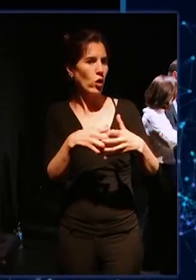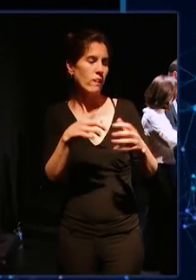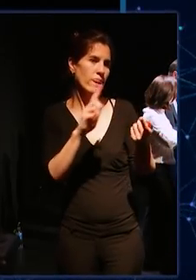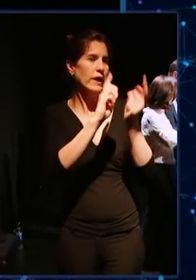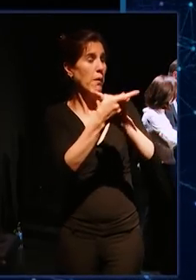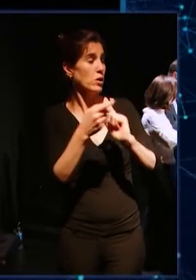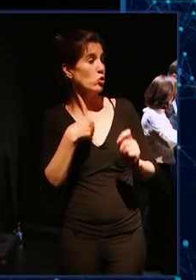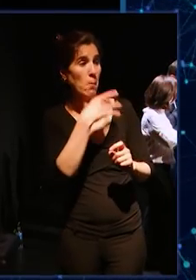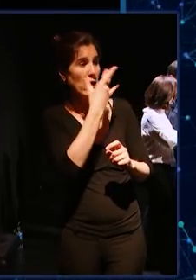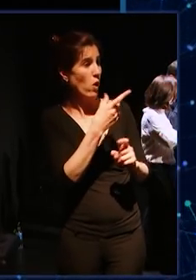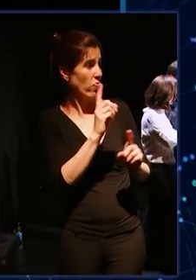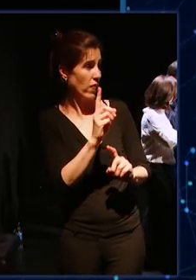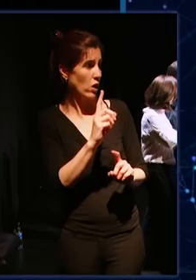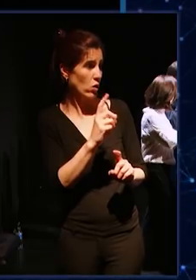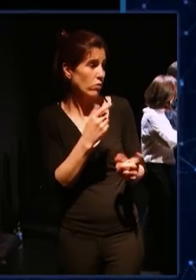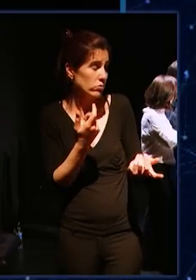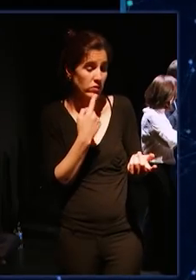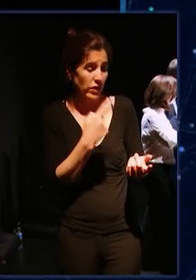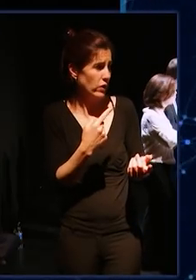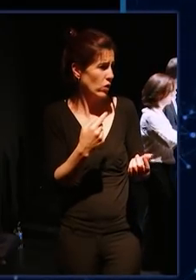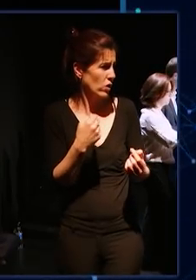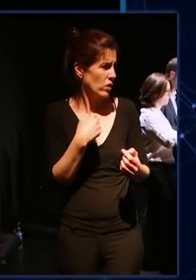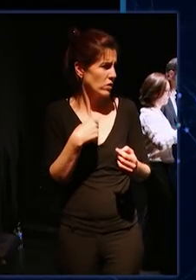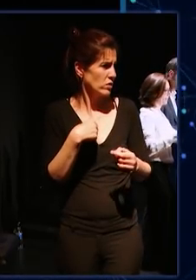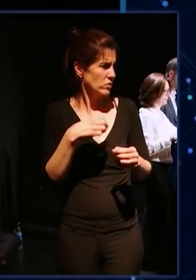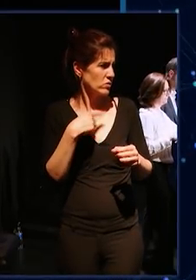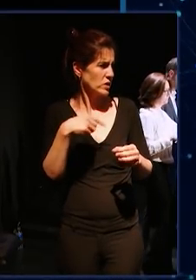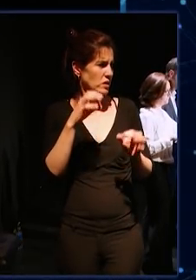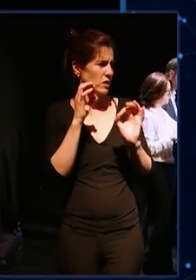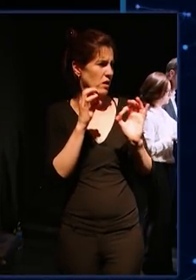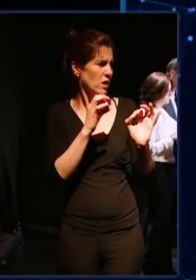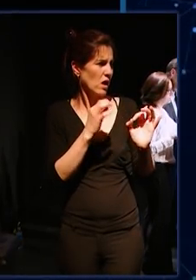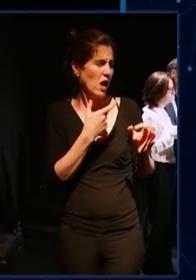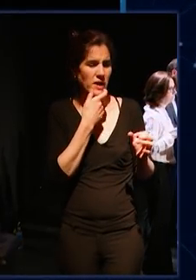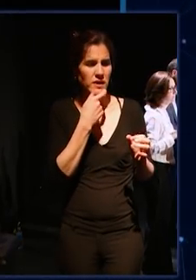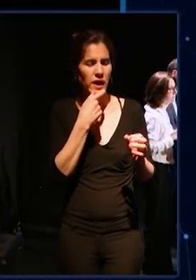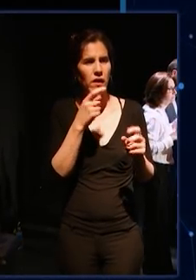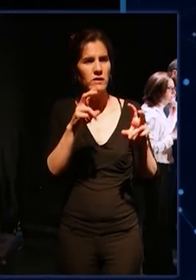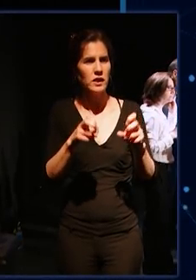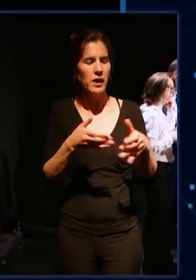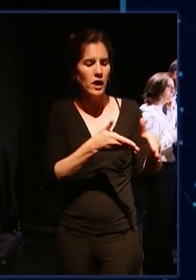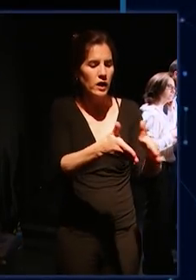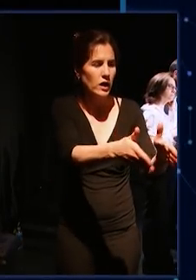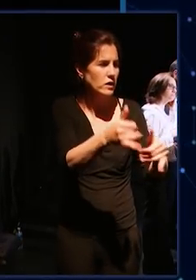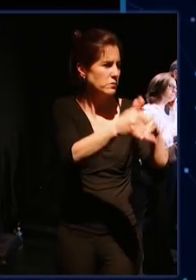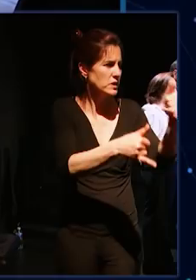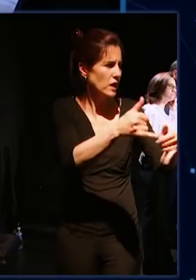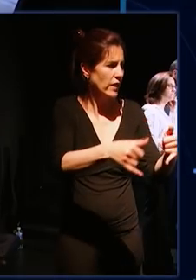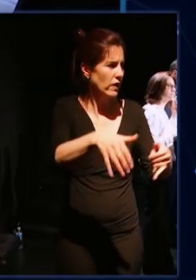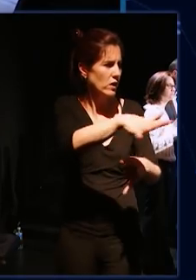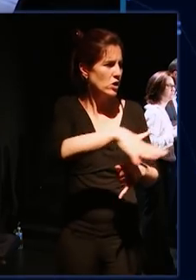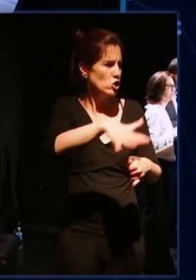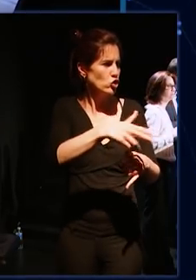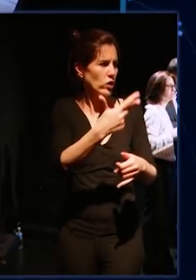No em fa vergonya dir-ho. Som els dels carrils bicicleta relligant equipaments municipals. Som els de zones 30